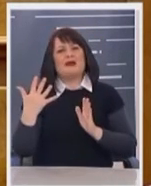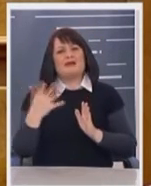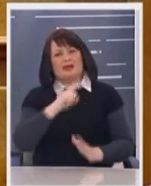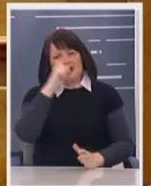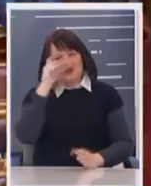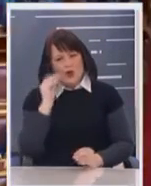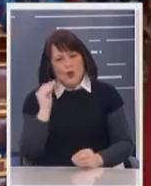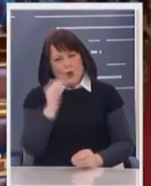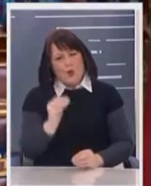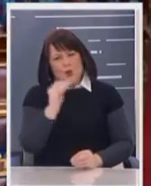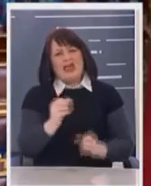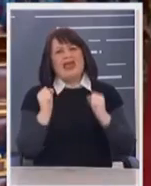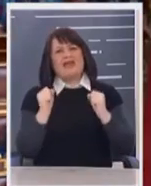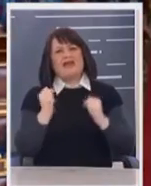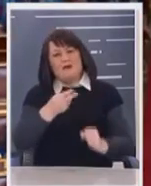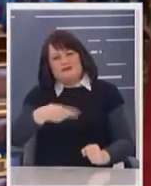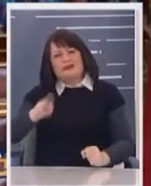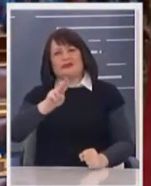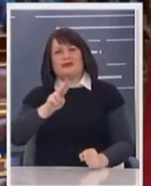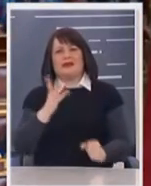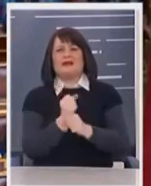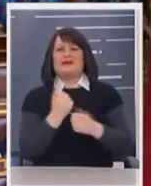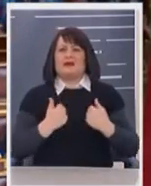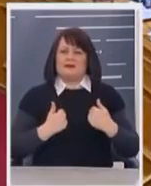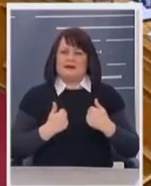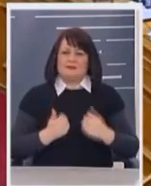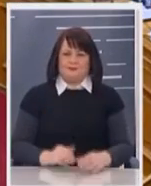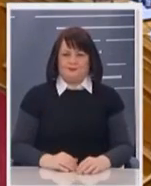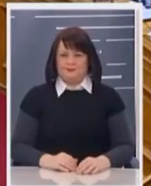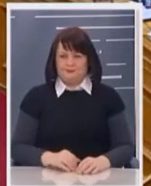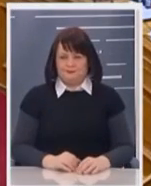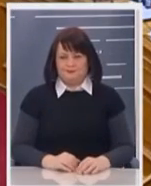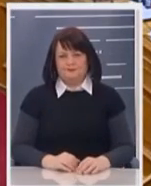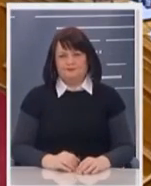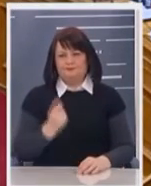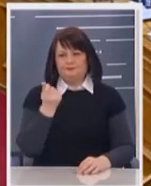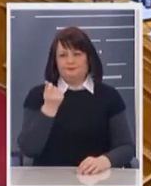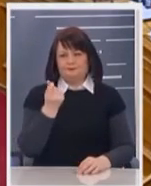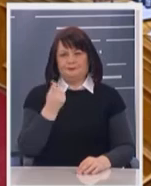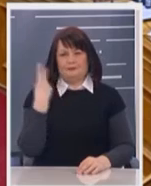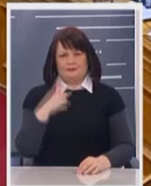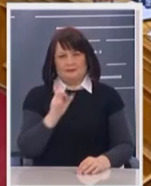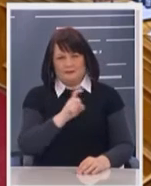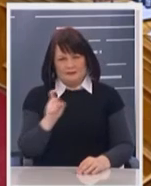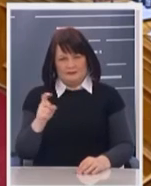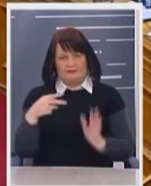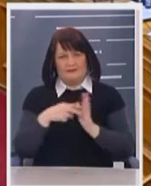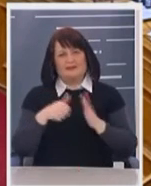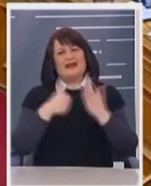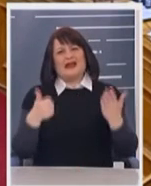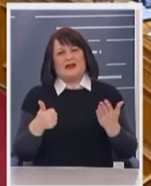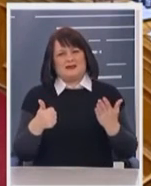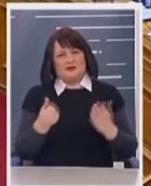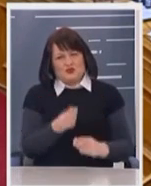2015. Και αυξήσαμε ακόμα περισσότερο τις δαπάνες, άλλα 200.000.000 το 2016.